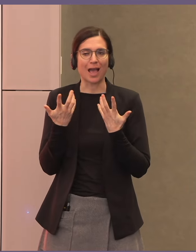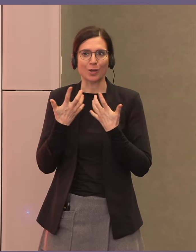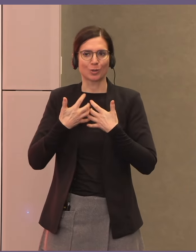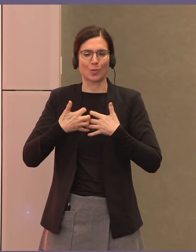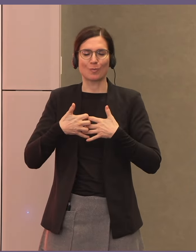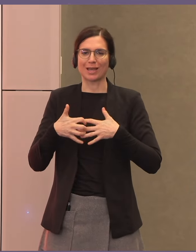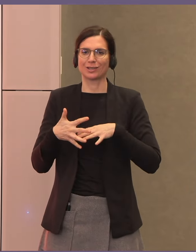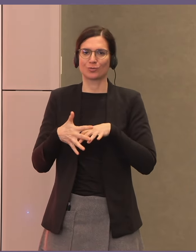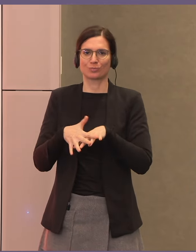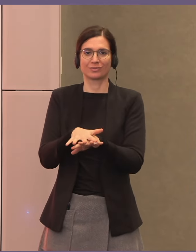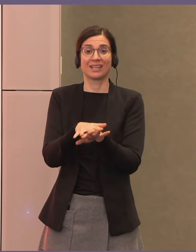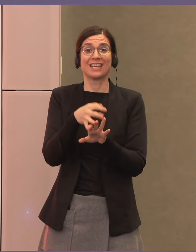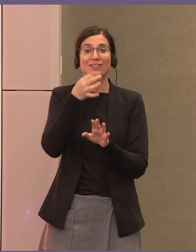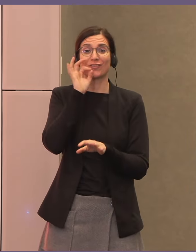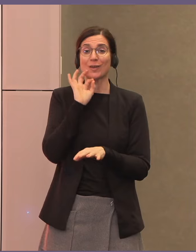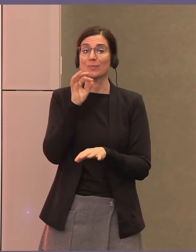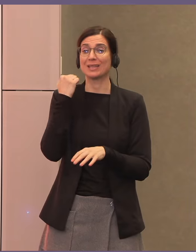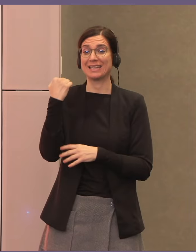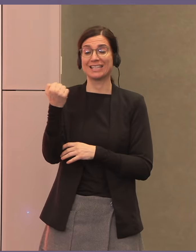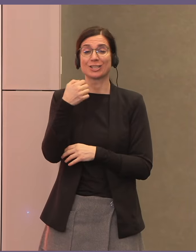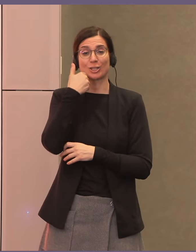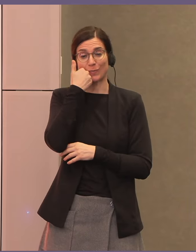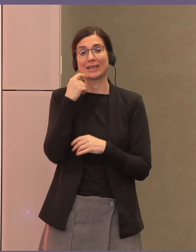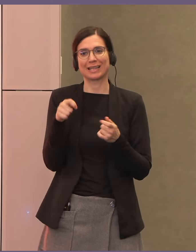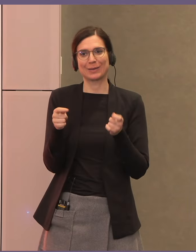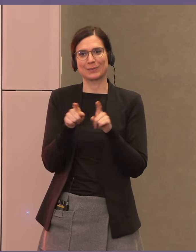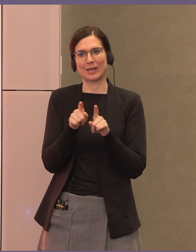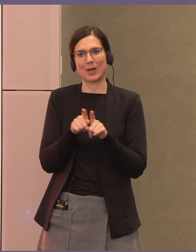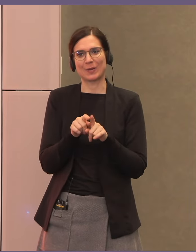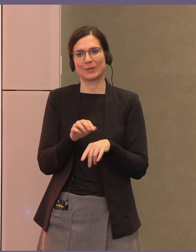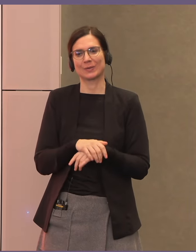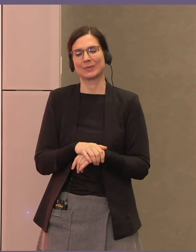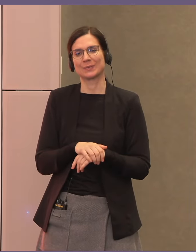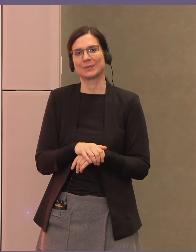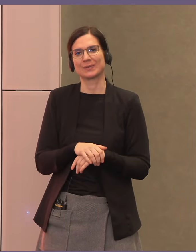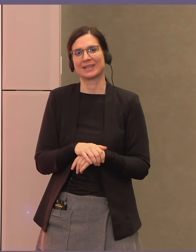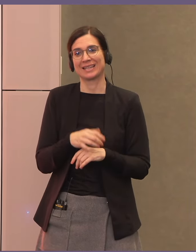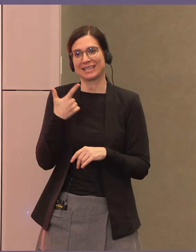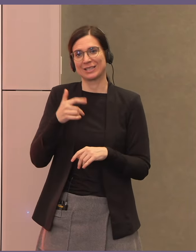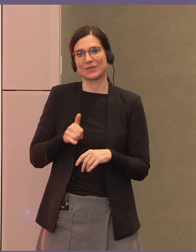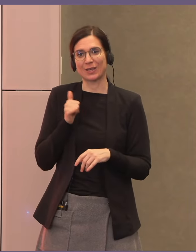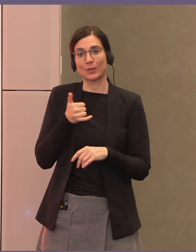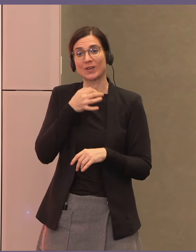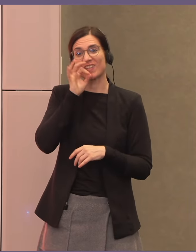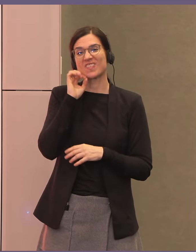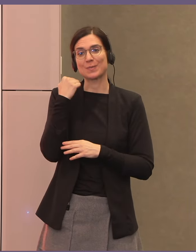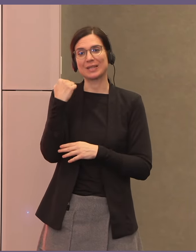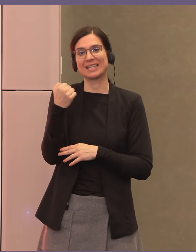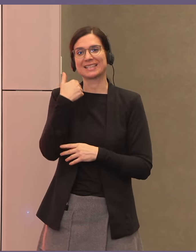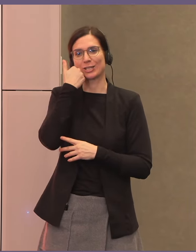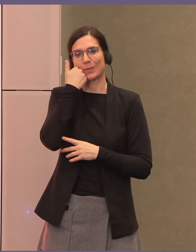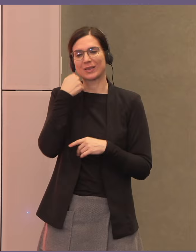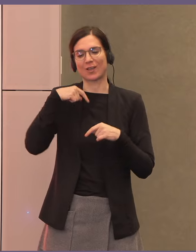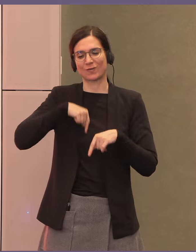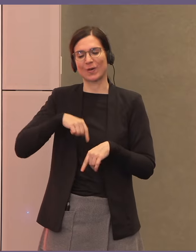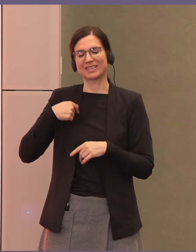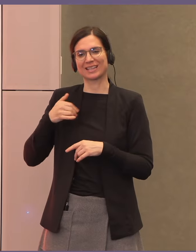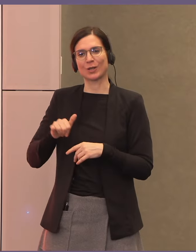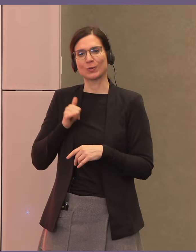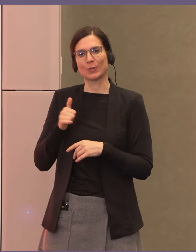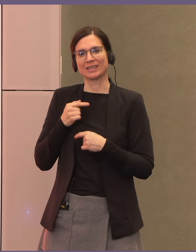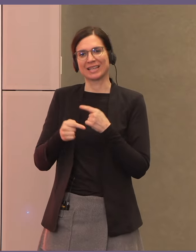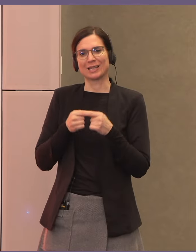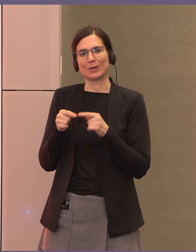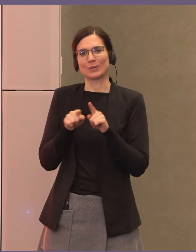feministischen Männern geht es freut mich daher ganz besonders und das ist außer Protokoll dass zwei junge feministische Männer nämlich der Vorsitzende der jungen